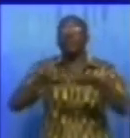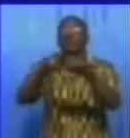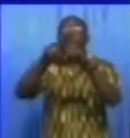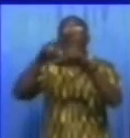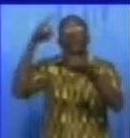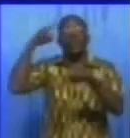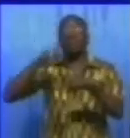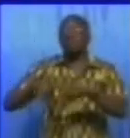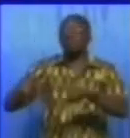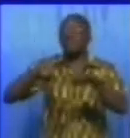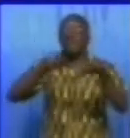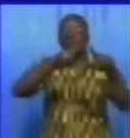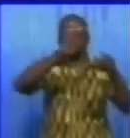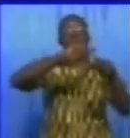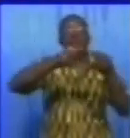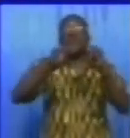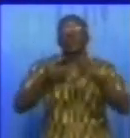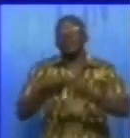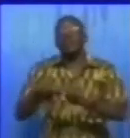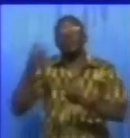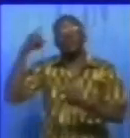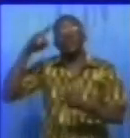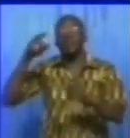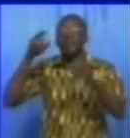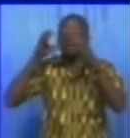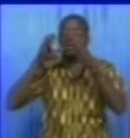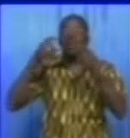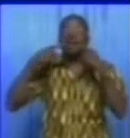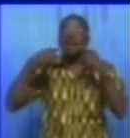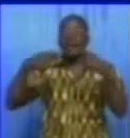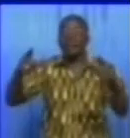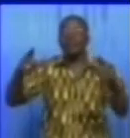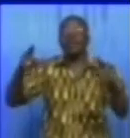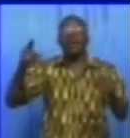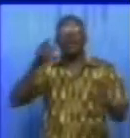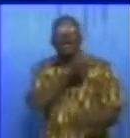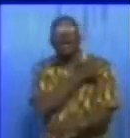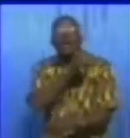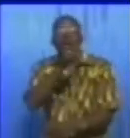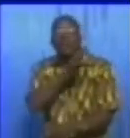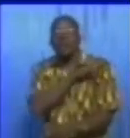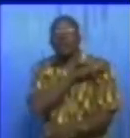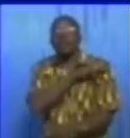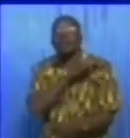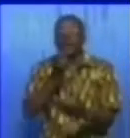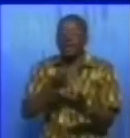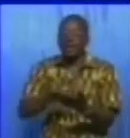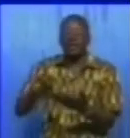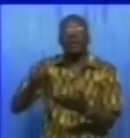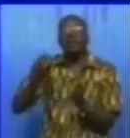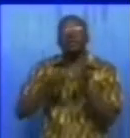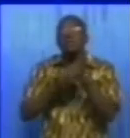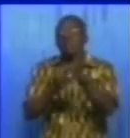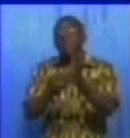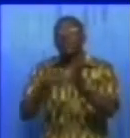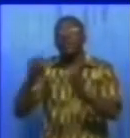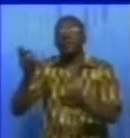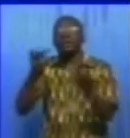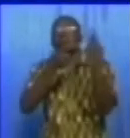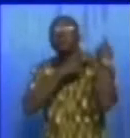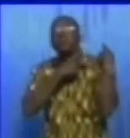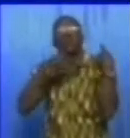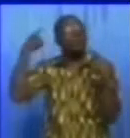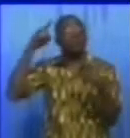et les différents numéros de Grammaticus, Théo et Capucine, Anne-Marie Gaignard décrit des méthodes qui portent des fruits après 25